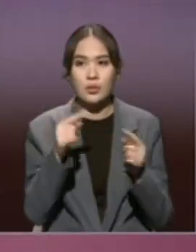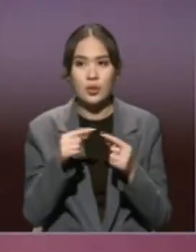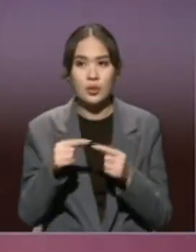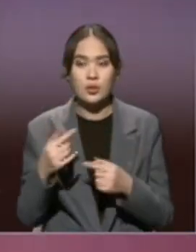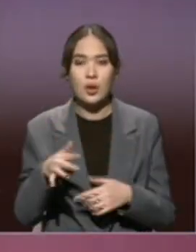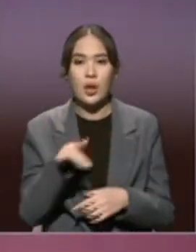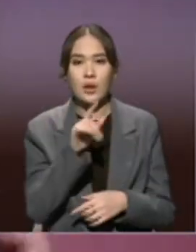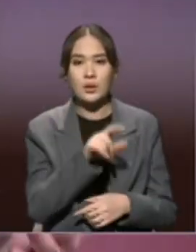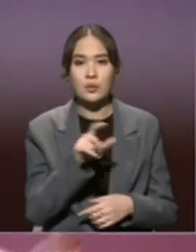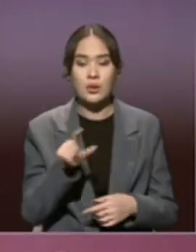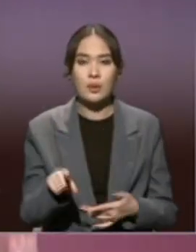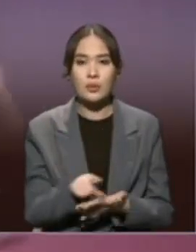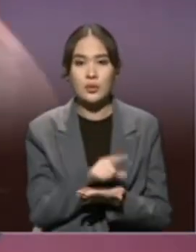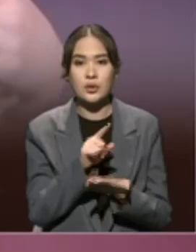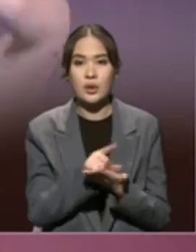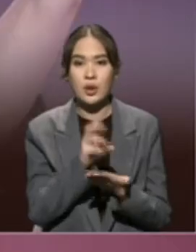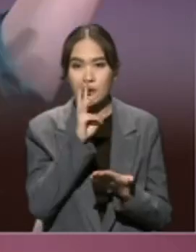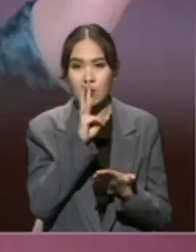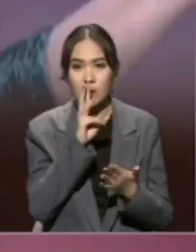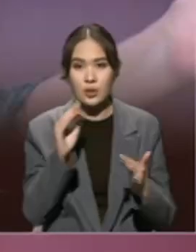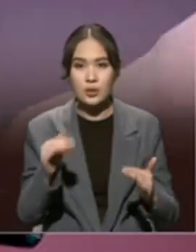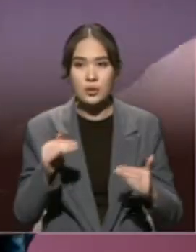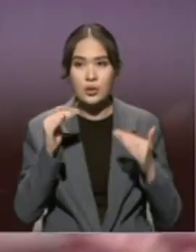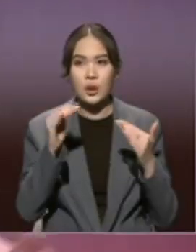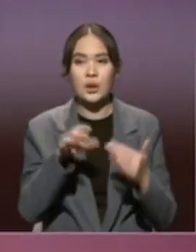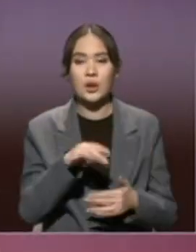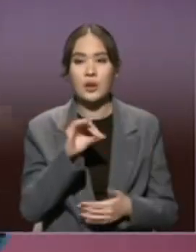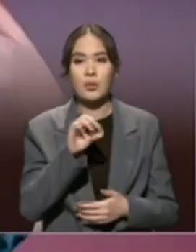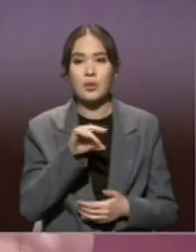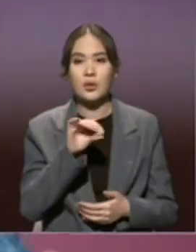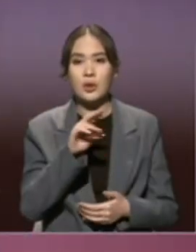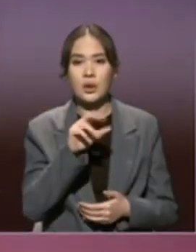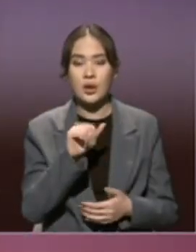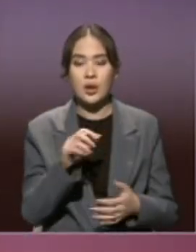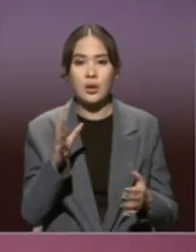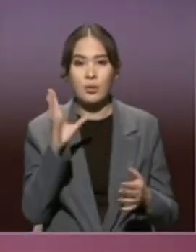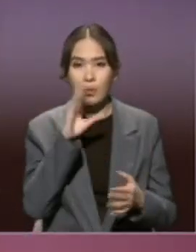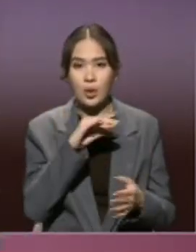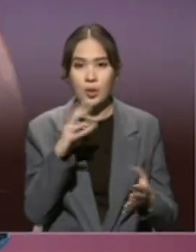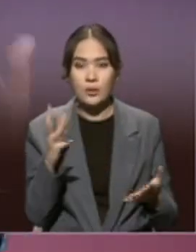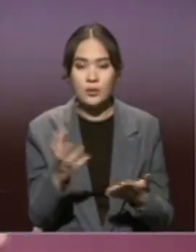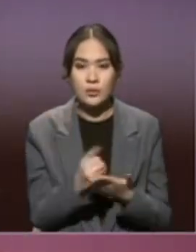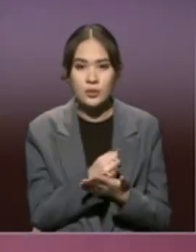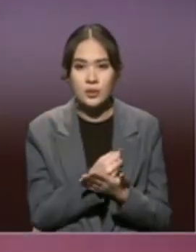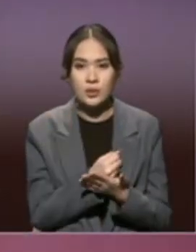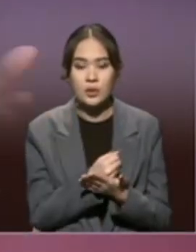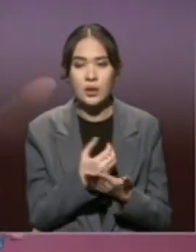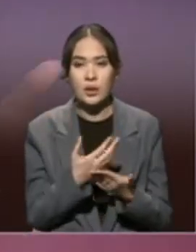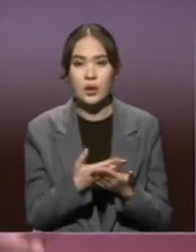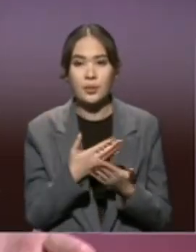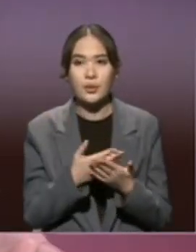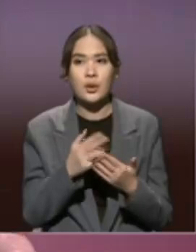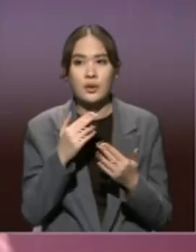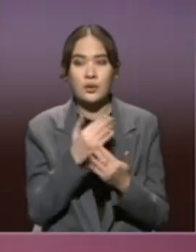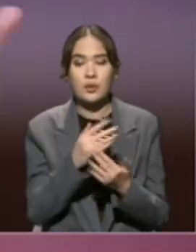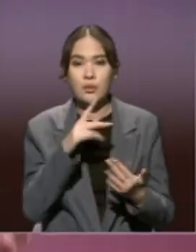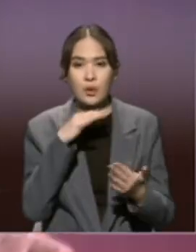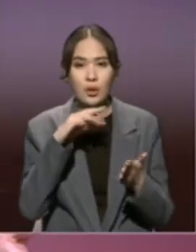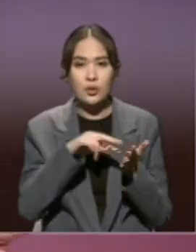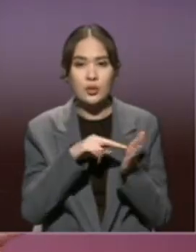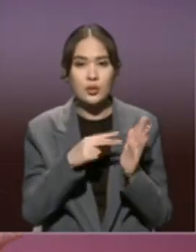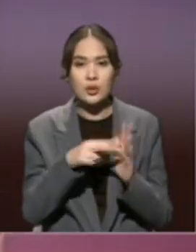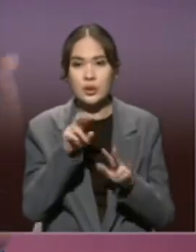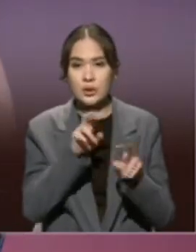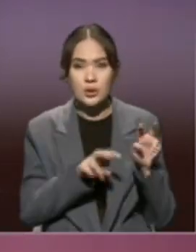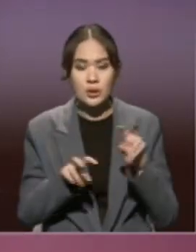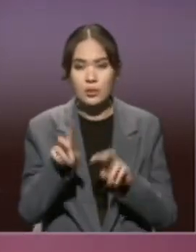кісінің міндетті түрде жаңағы жалақысы көтеріледі, жаңағы ипотеканы алуға жағдайы көтеріледі. сіз айтқандай көпсі жоспарламайды,